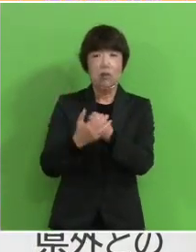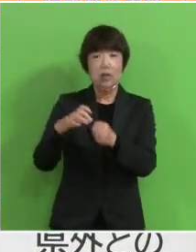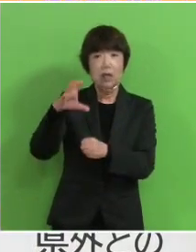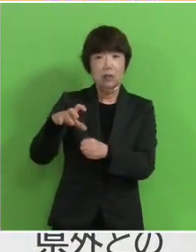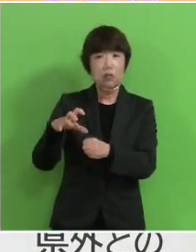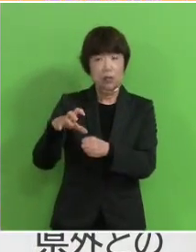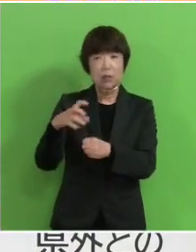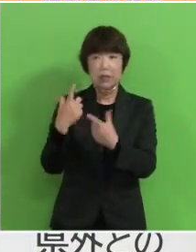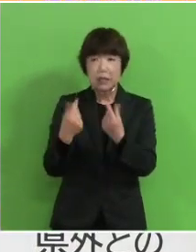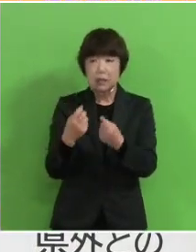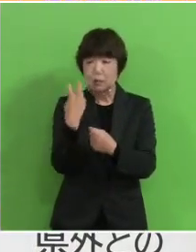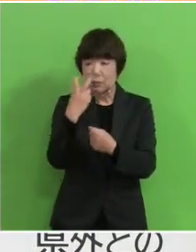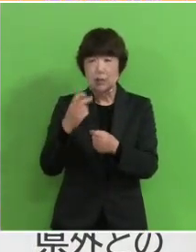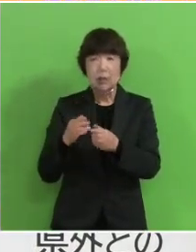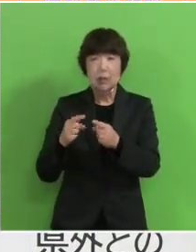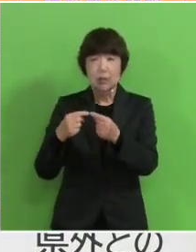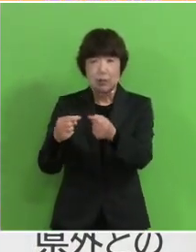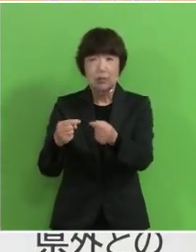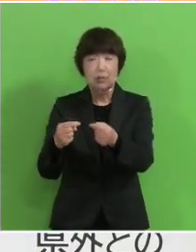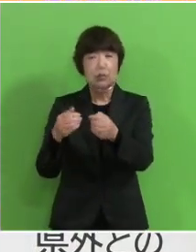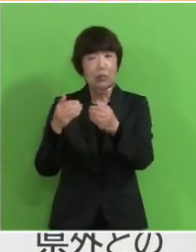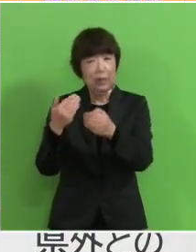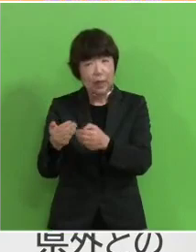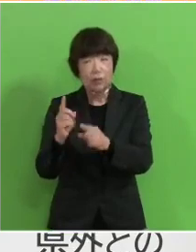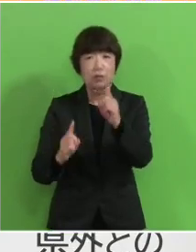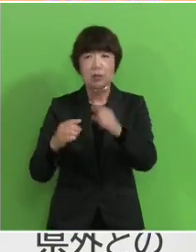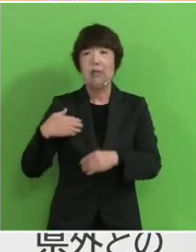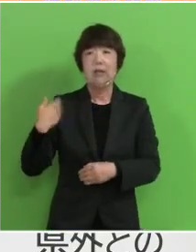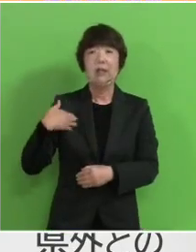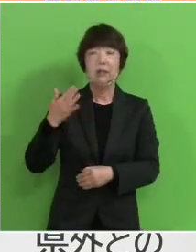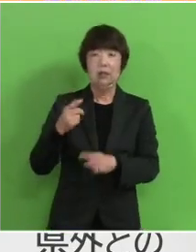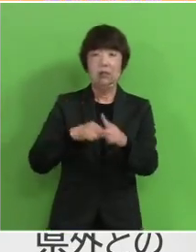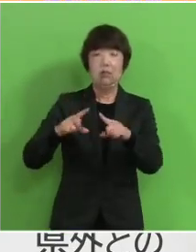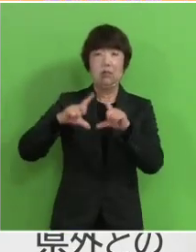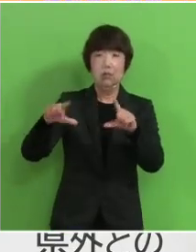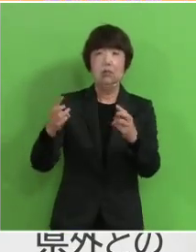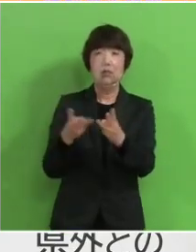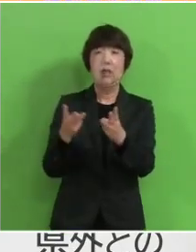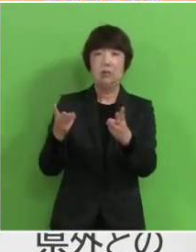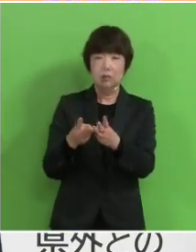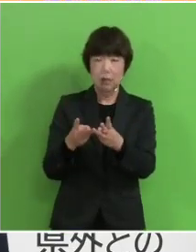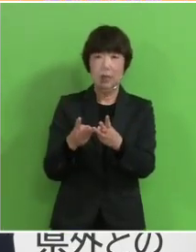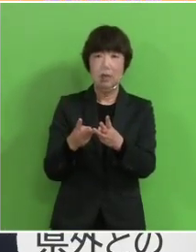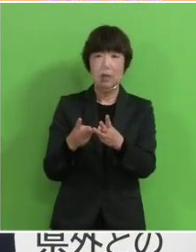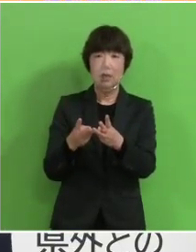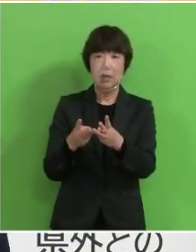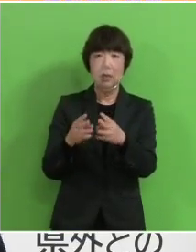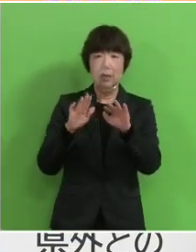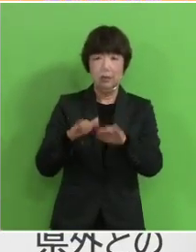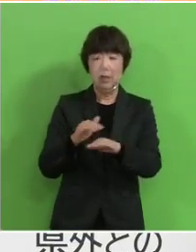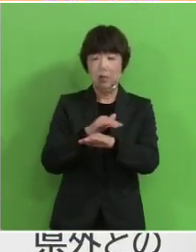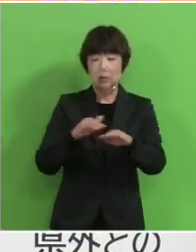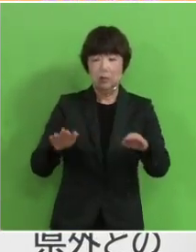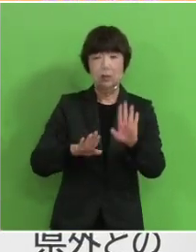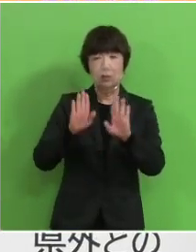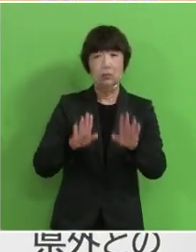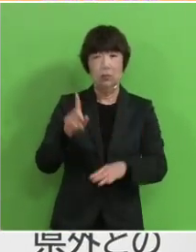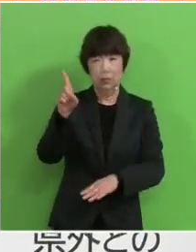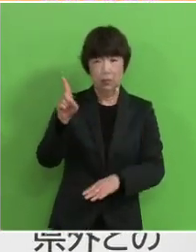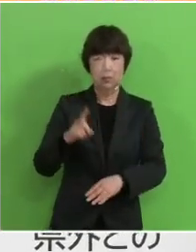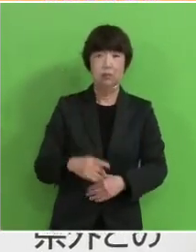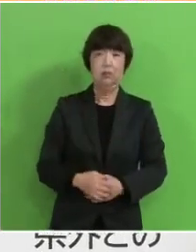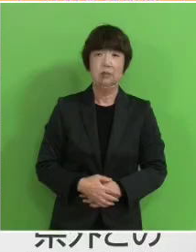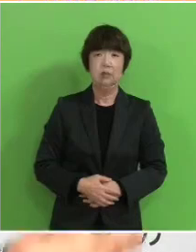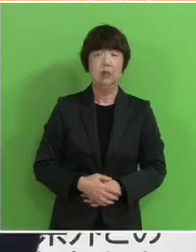追いかけているかが実態が掴めてないんでわかりませんけども公表されている感染者数は企画的落ち着いているという状況